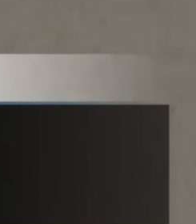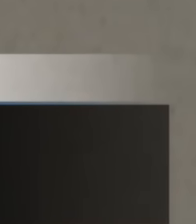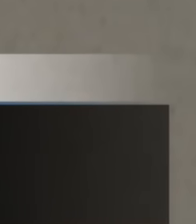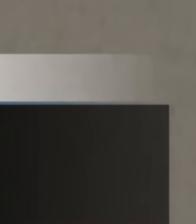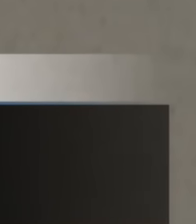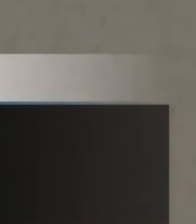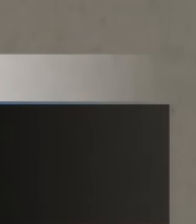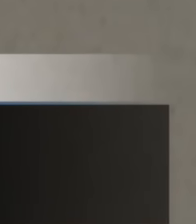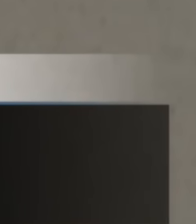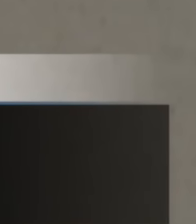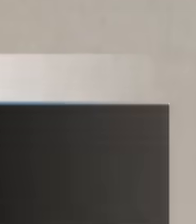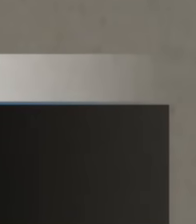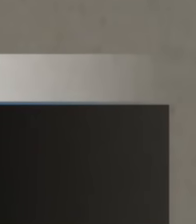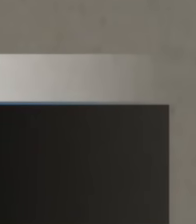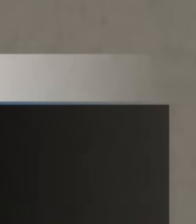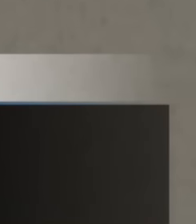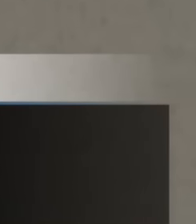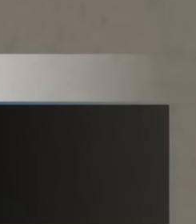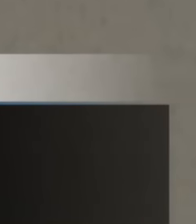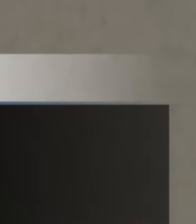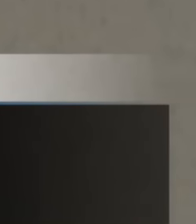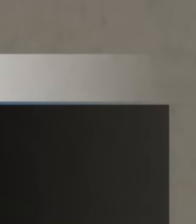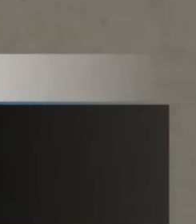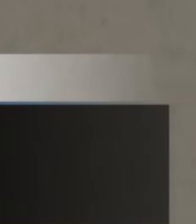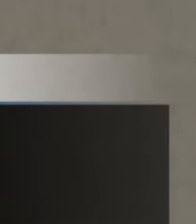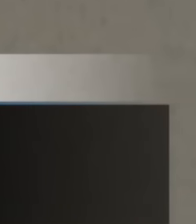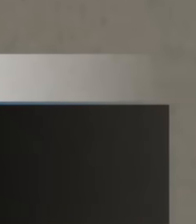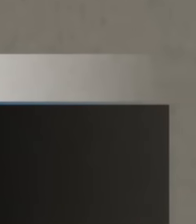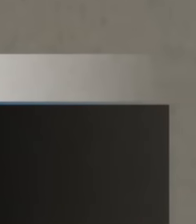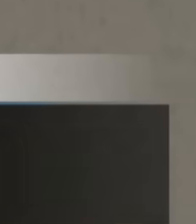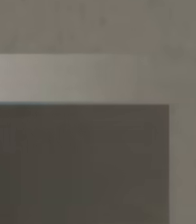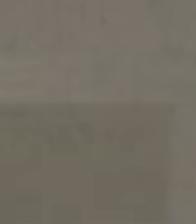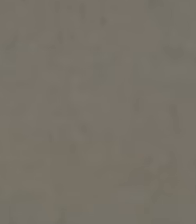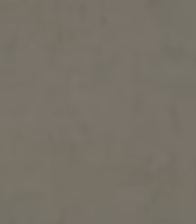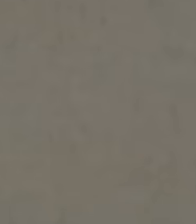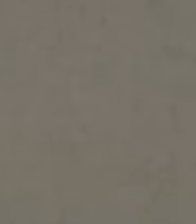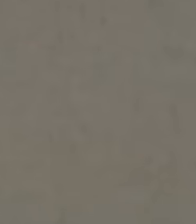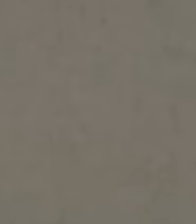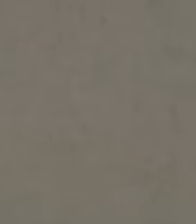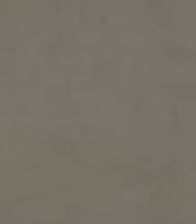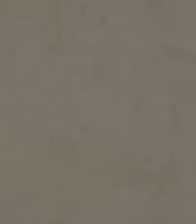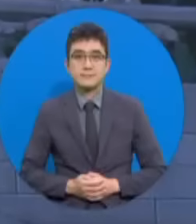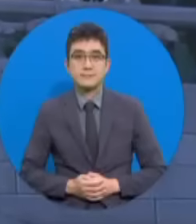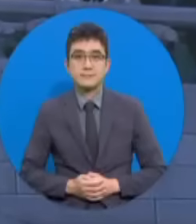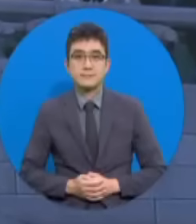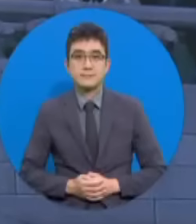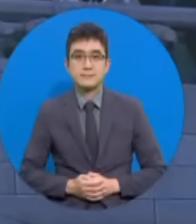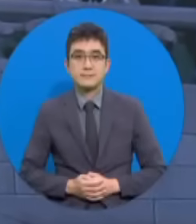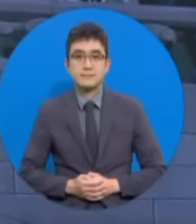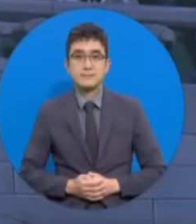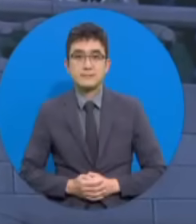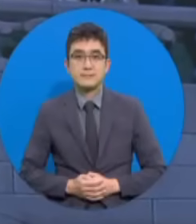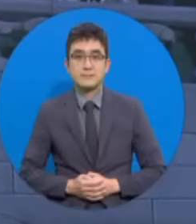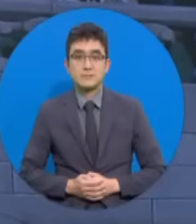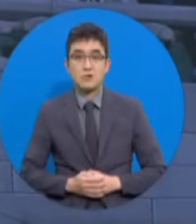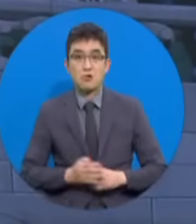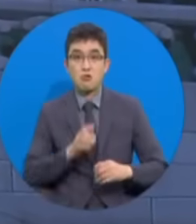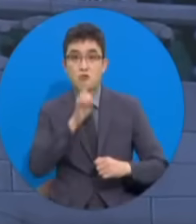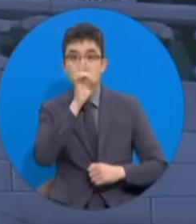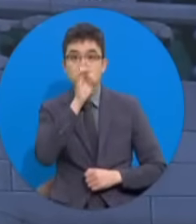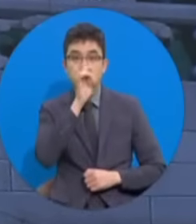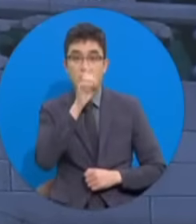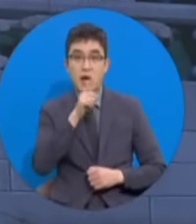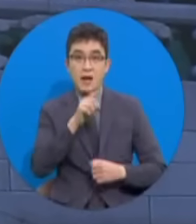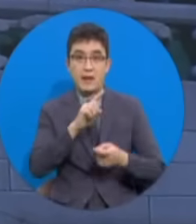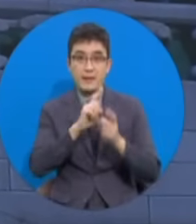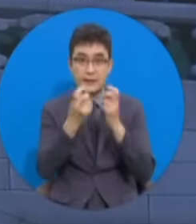기후변화 시대에 맞는 위험 예측과 대응 체계가 필요합니다. 자, 중대본에서는 위기